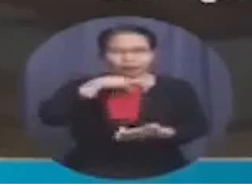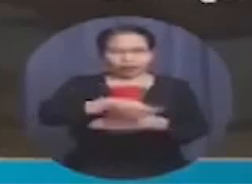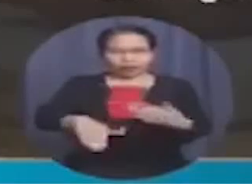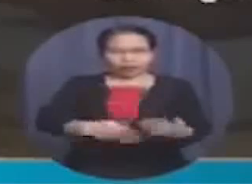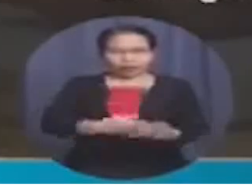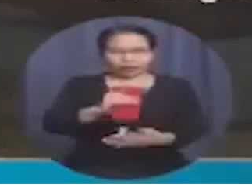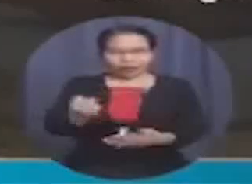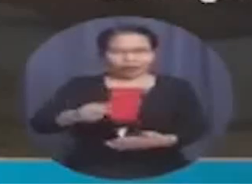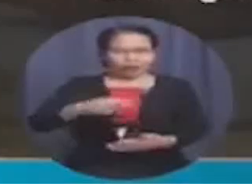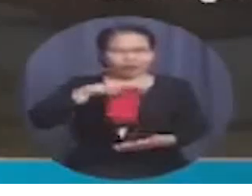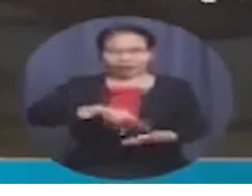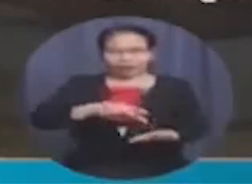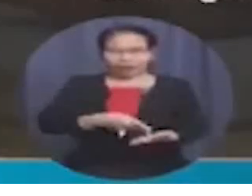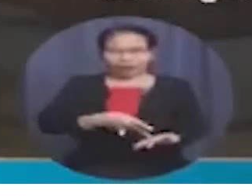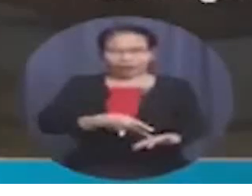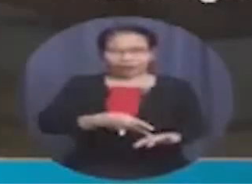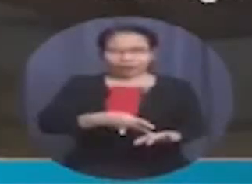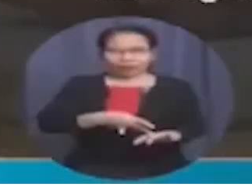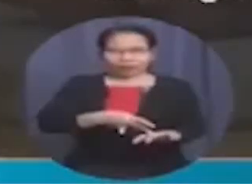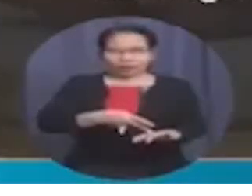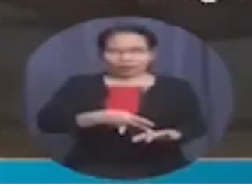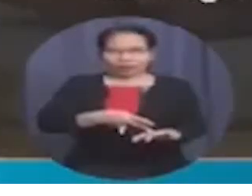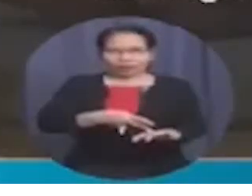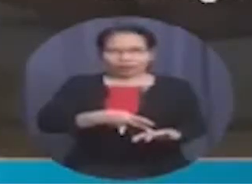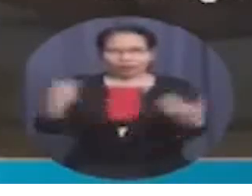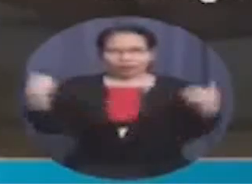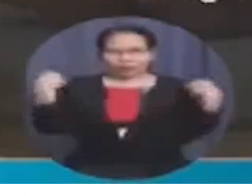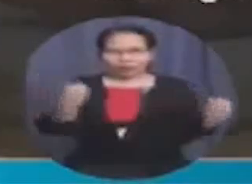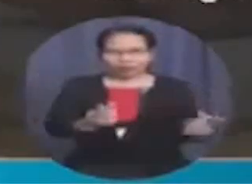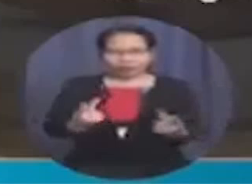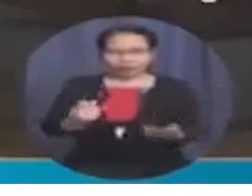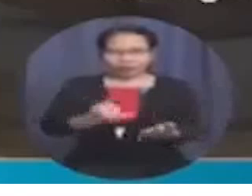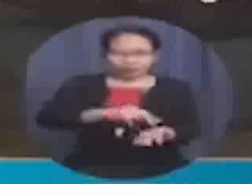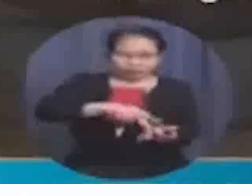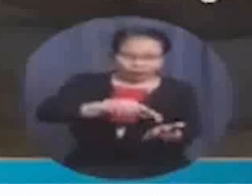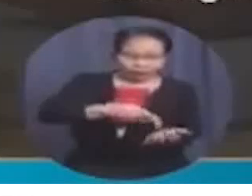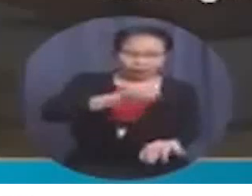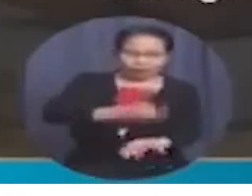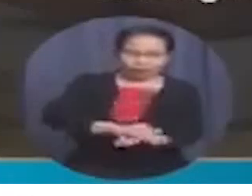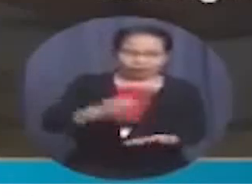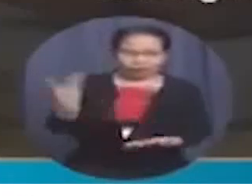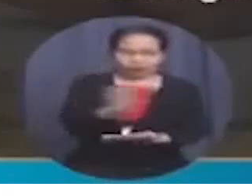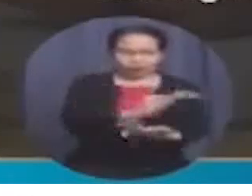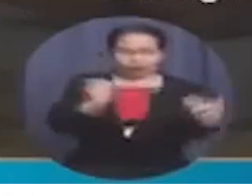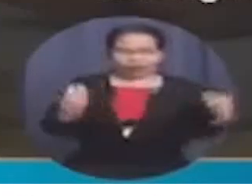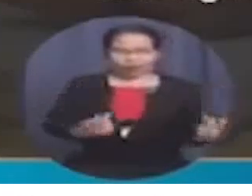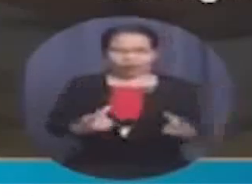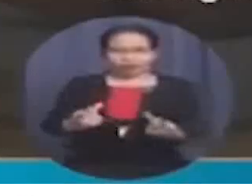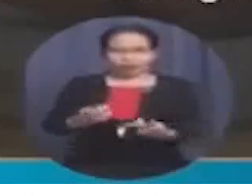ng panahon meron tayong opportunity, meron tayong chance. Mauubos po